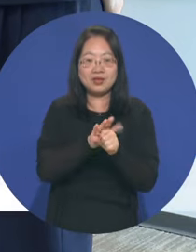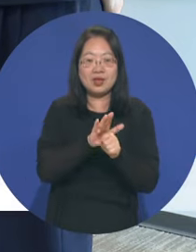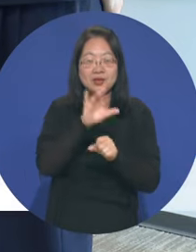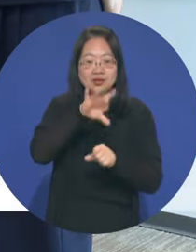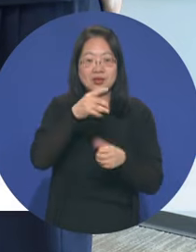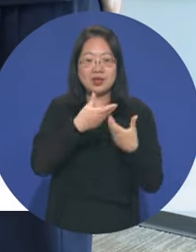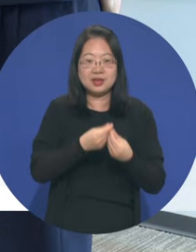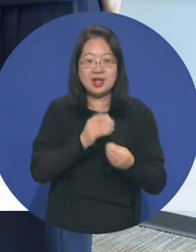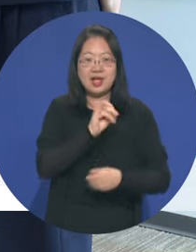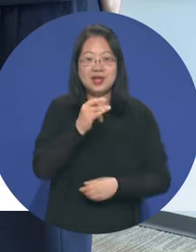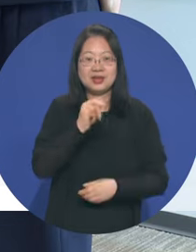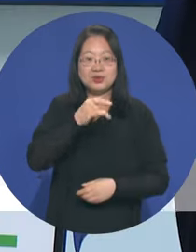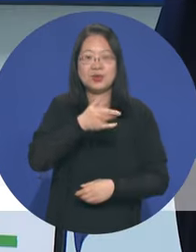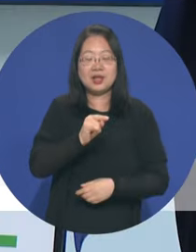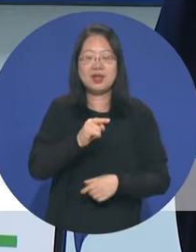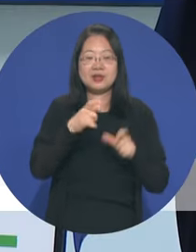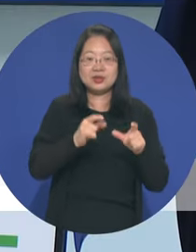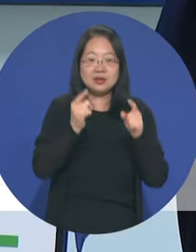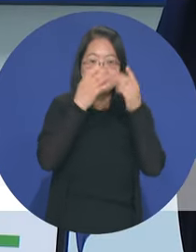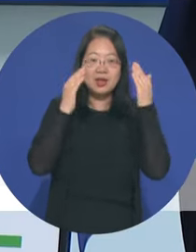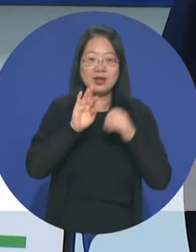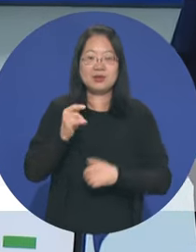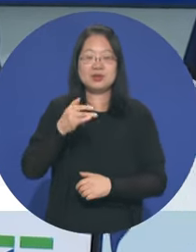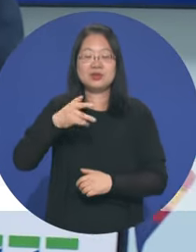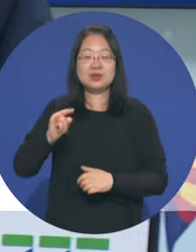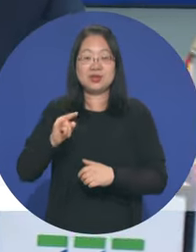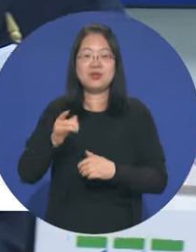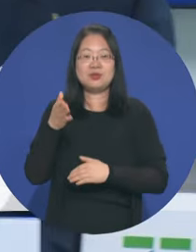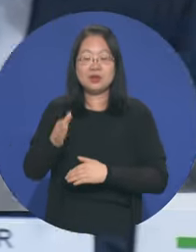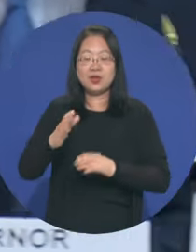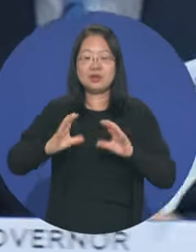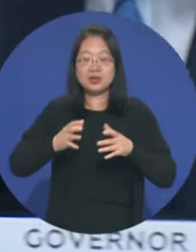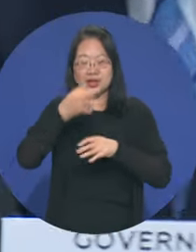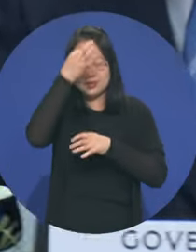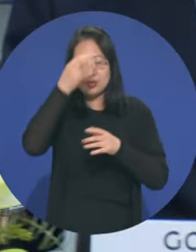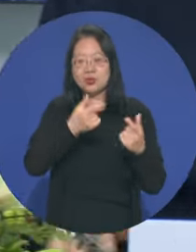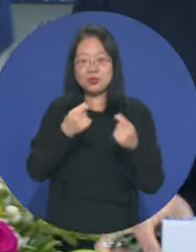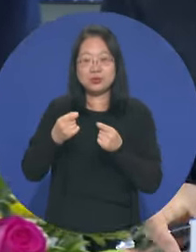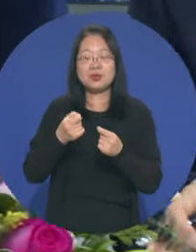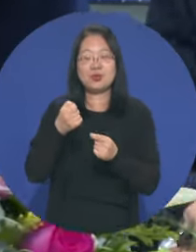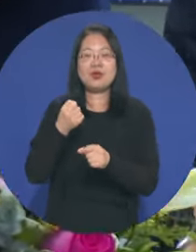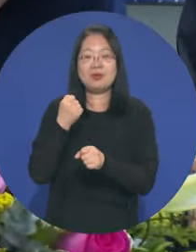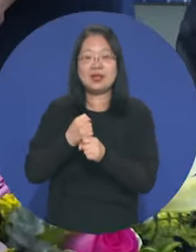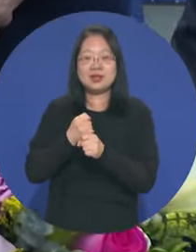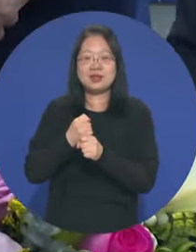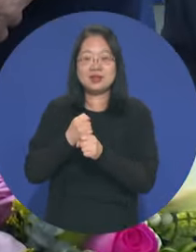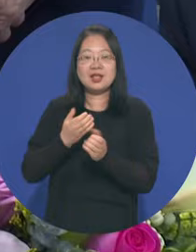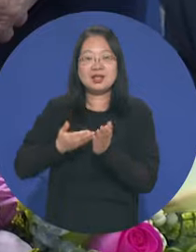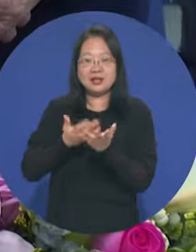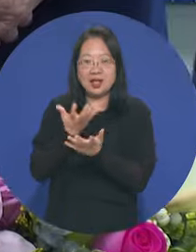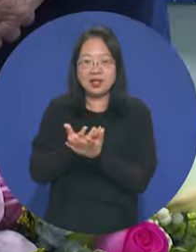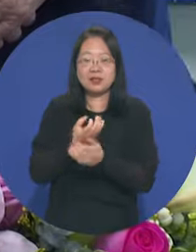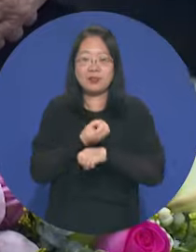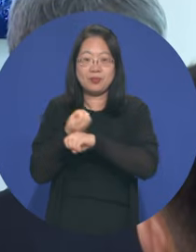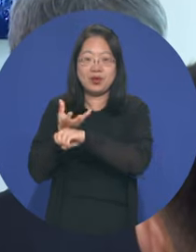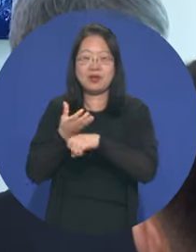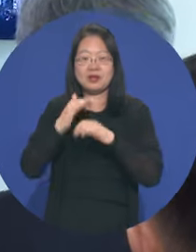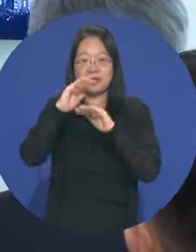교류 협력의 첫 사례로 애리조나 주립대에 반도체 분야 국제기술 공동개발을 위한 의향서를